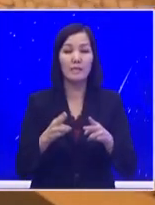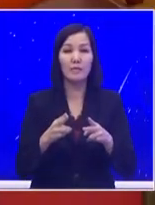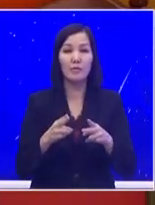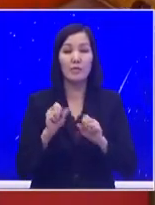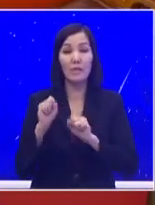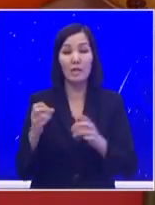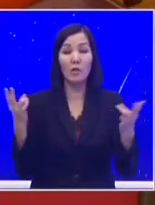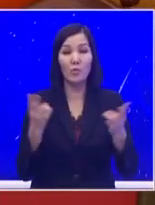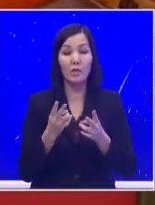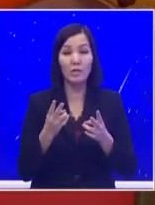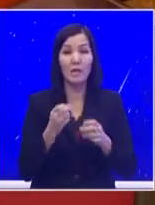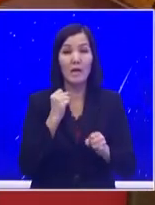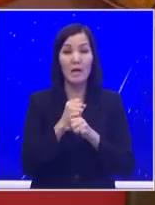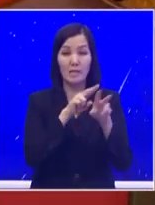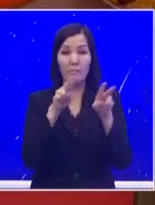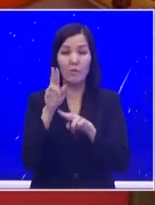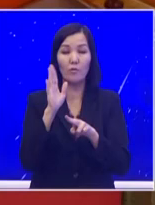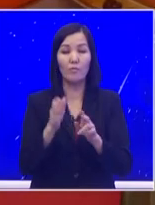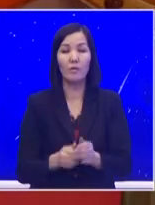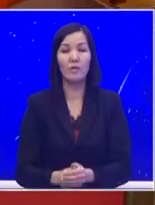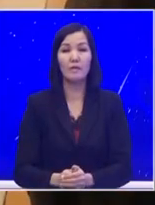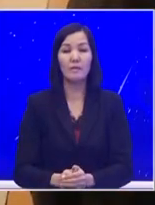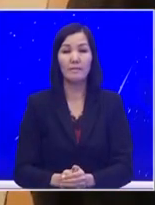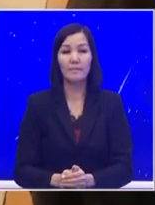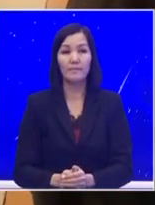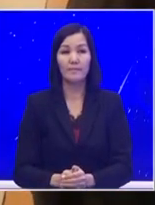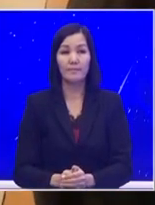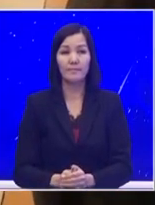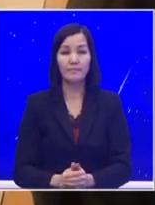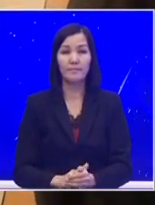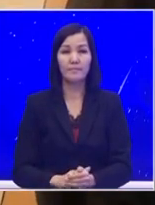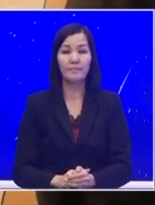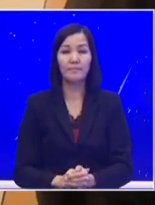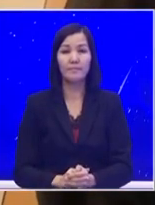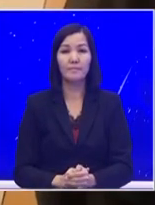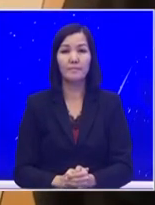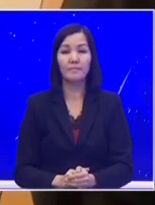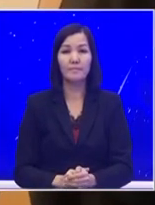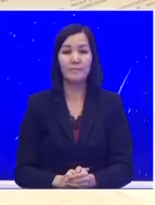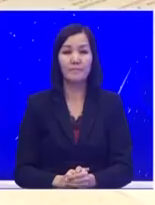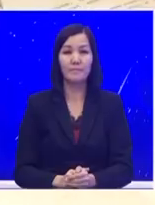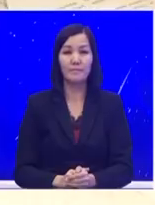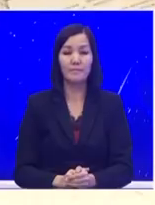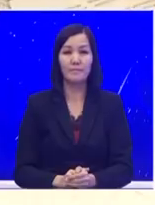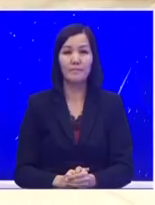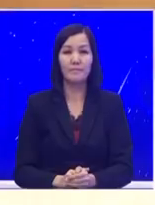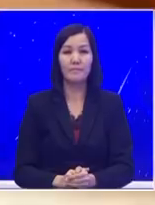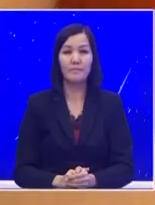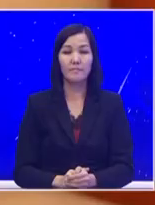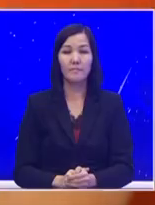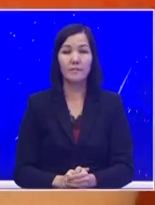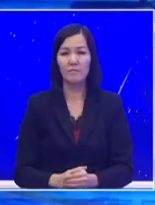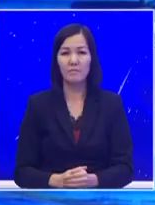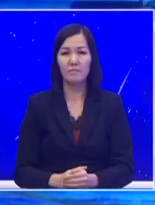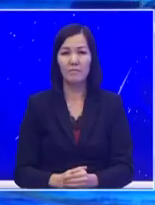Олардың сақталуы қатаң бақылауда болады дейді мамандар. Әмина Құдайберген, Еламан Райымбеков, Нұржан Мұқанов, Жетісу арнасы.